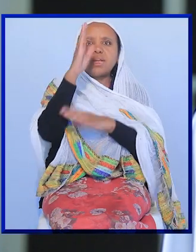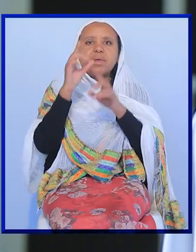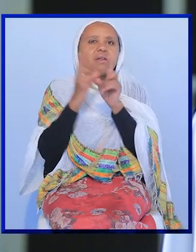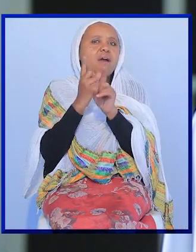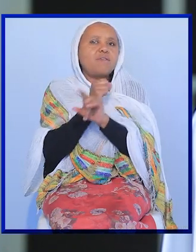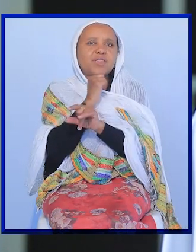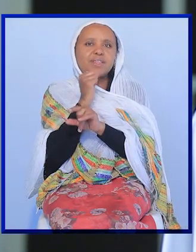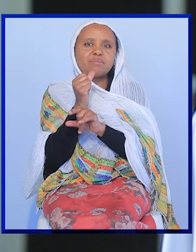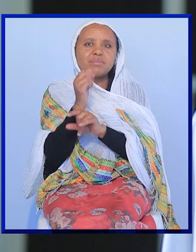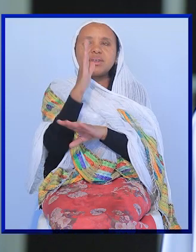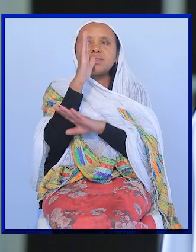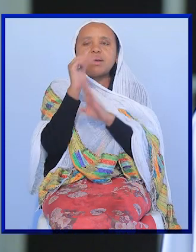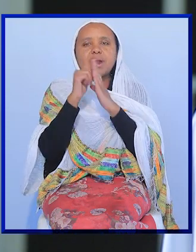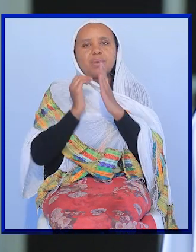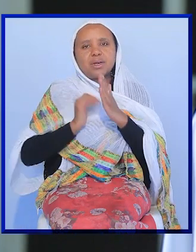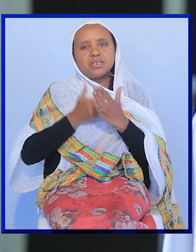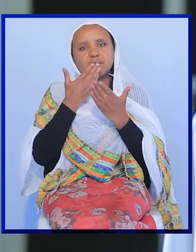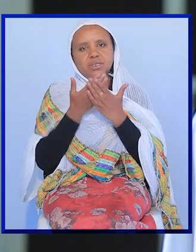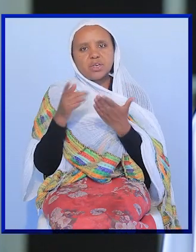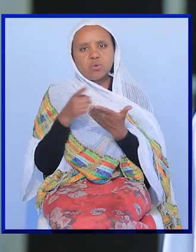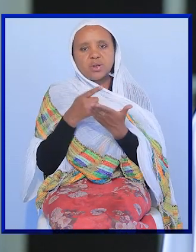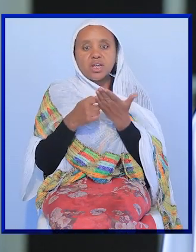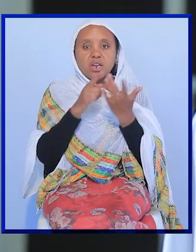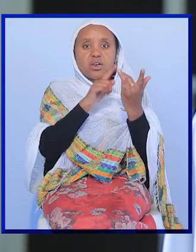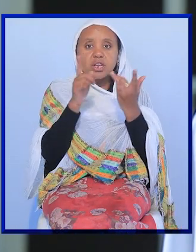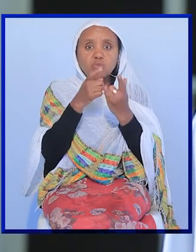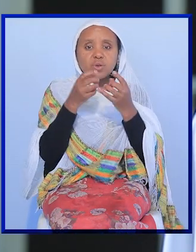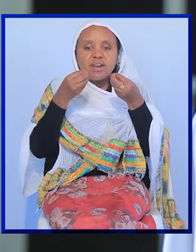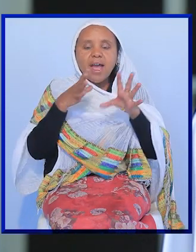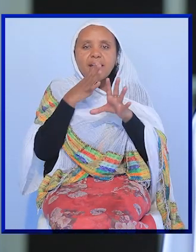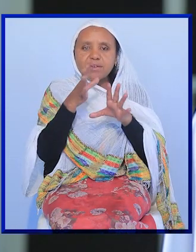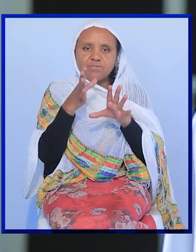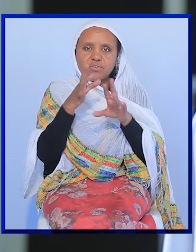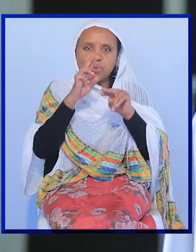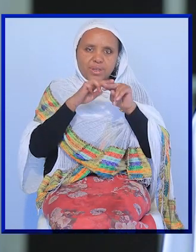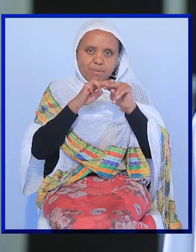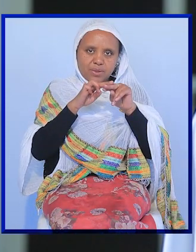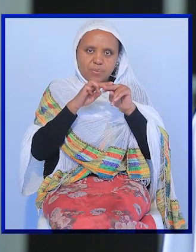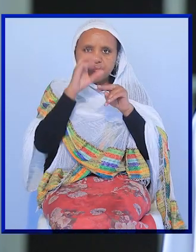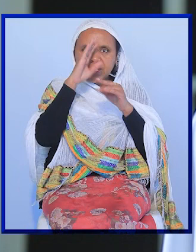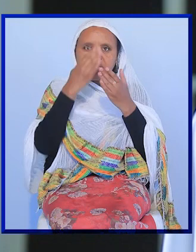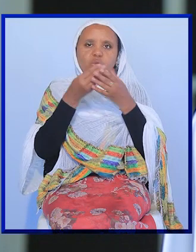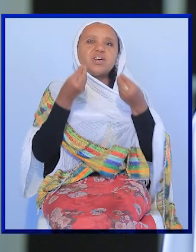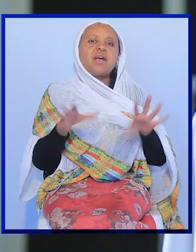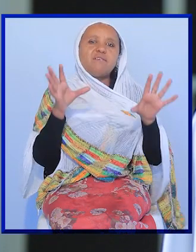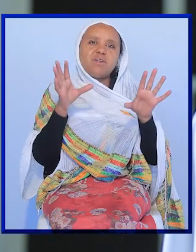በእውነት እግዚአብሔር አምላካችን የተመሰገነ ይሁን። እንዲህ ሲሆን ታዲያ እንዳይረግፍ የተቀመጠው የሰው ልጅ